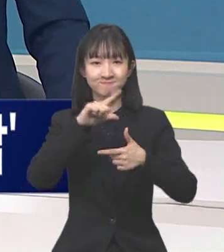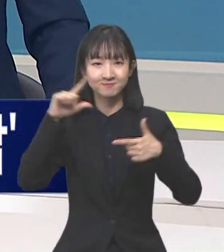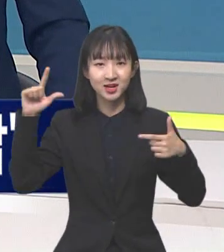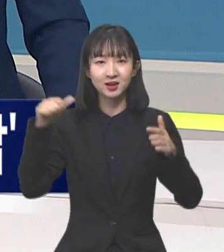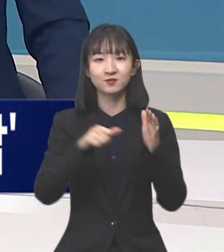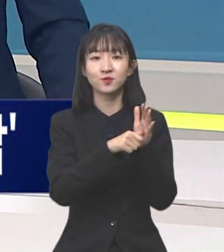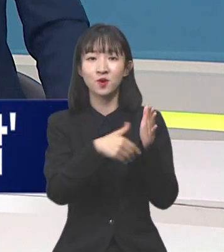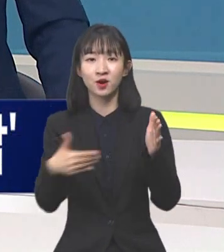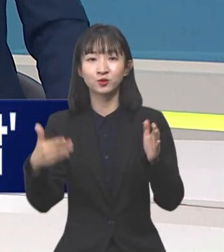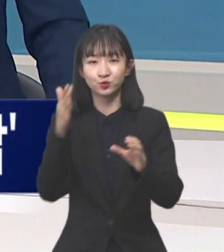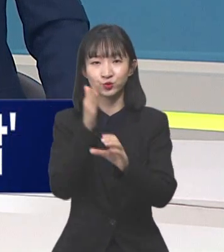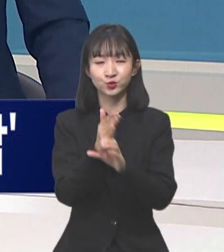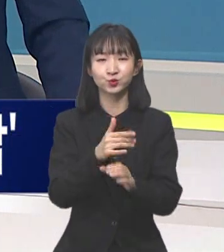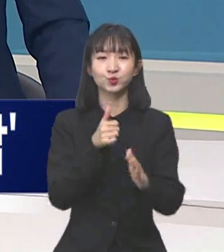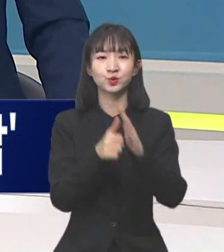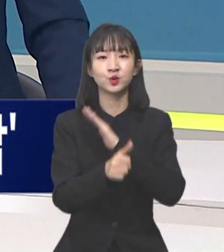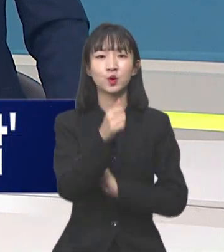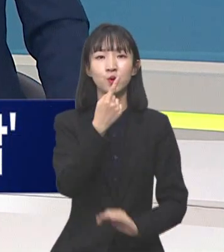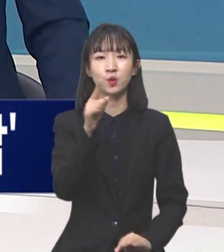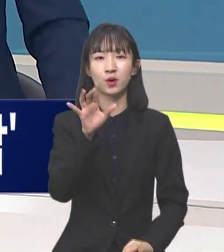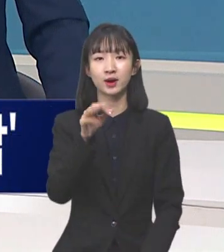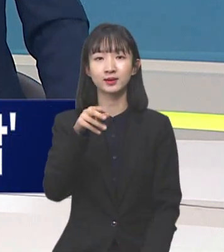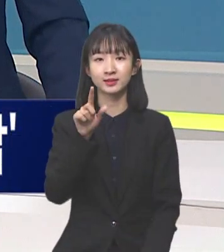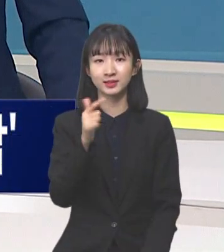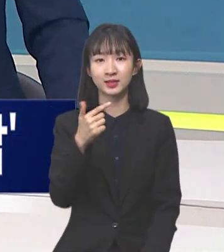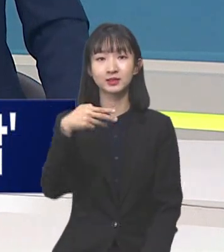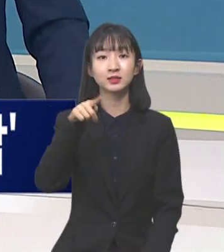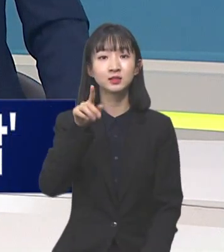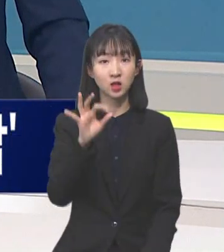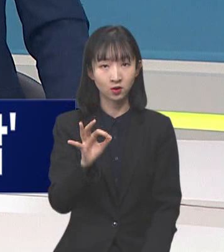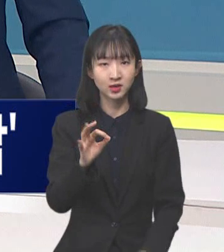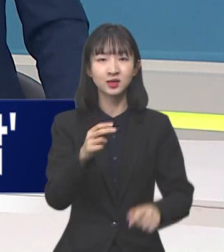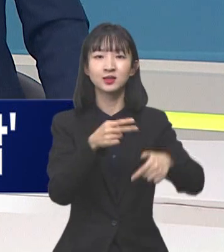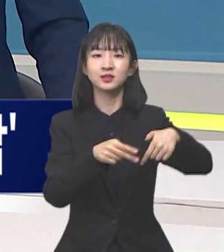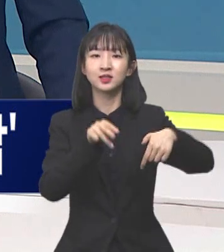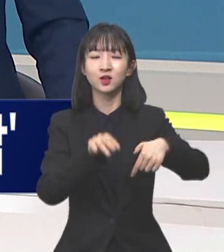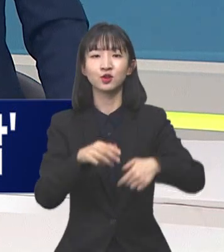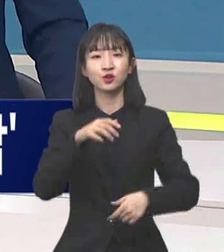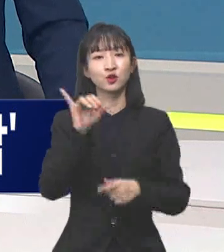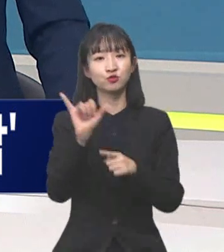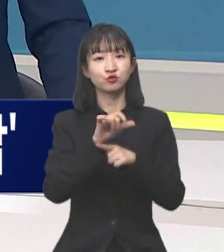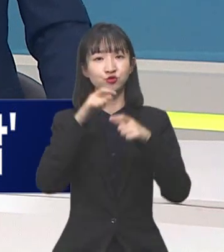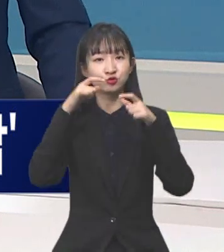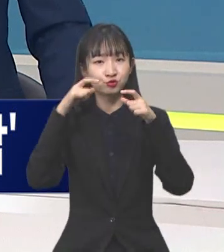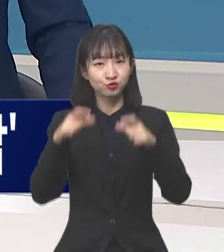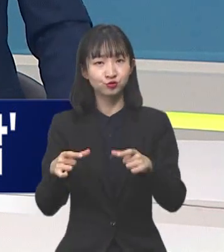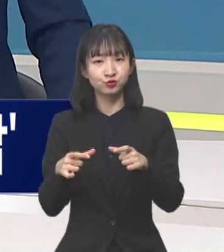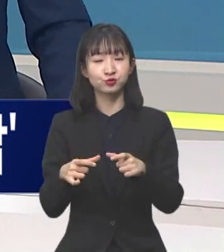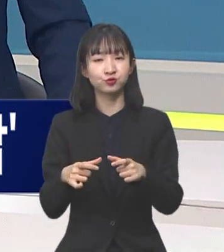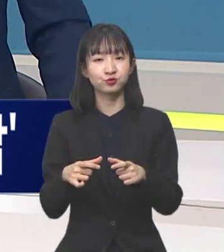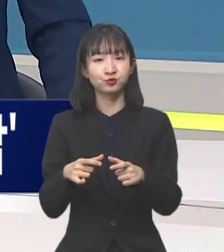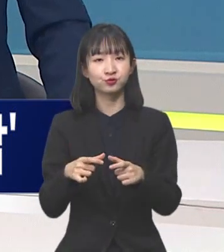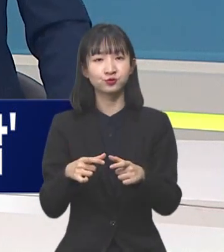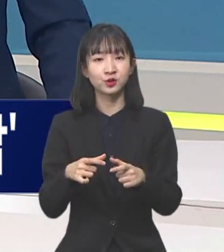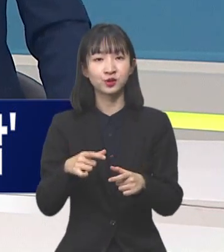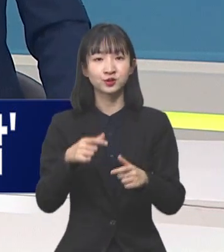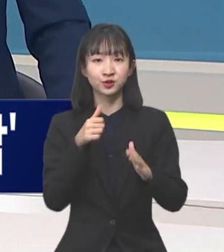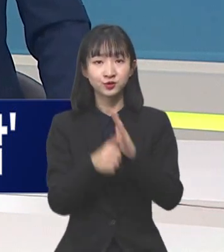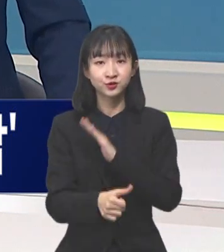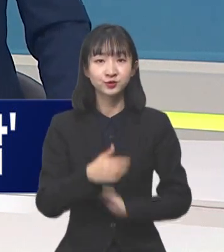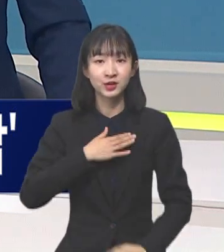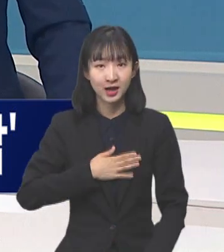유명세를 타고 있는 황찬성 선수가 인천 연수구청 소속이라는 거 알고계신가요 유튜브에서 이 100만 조회수를